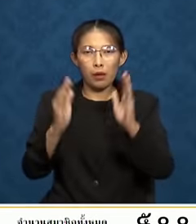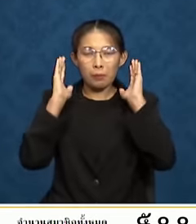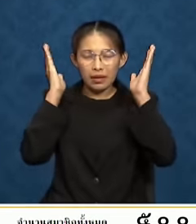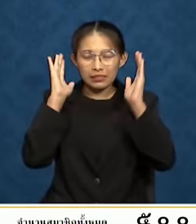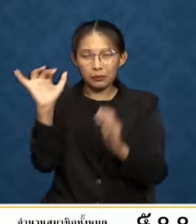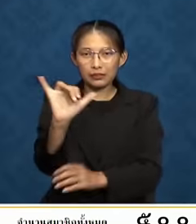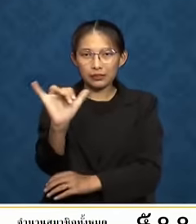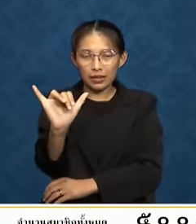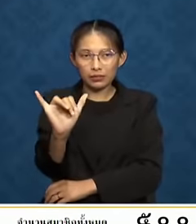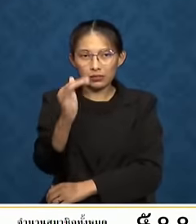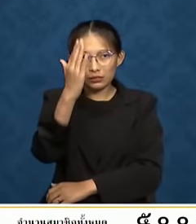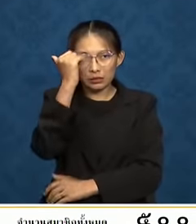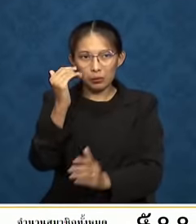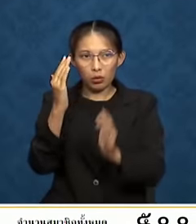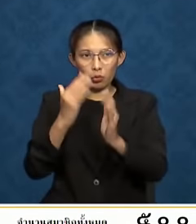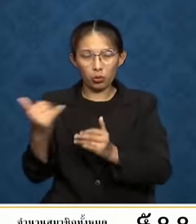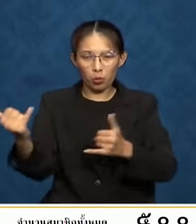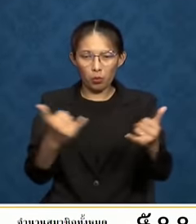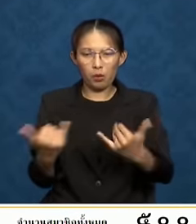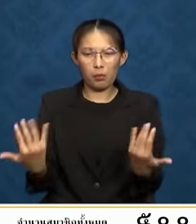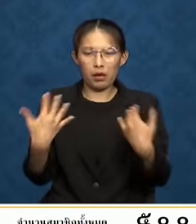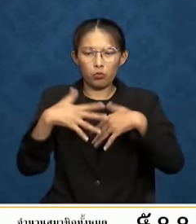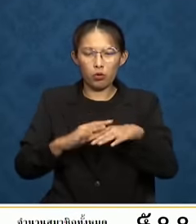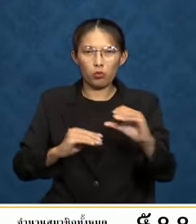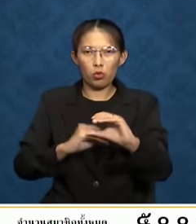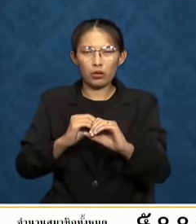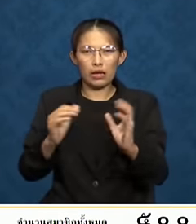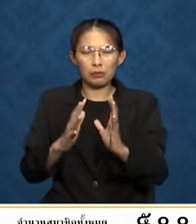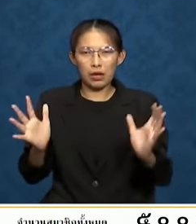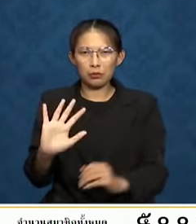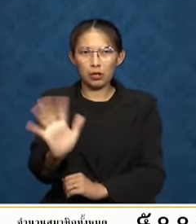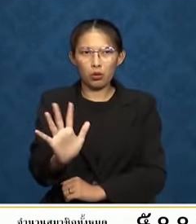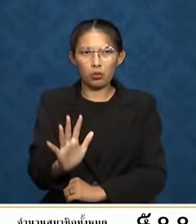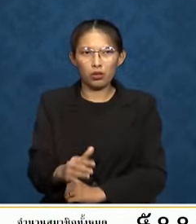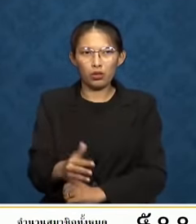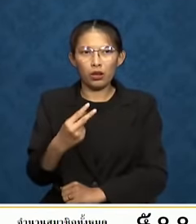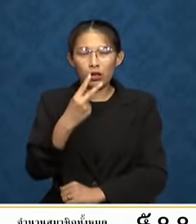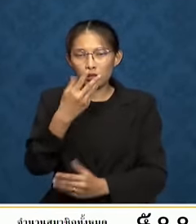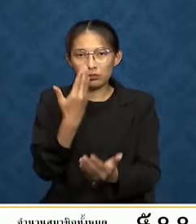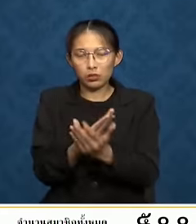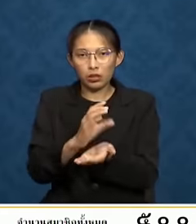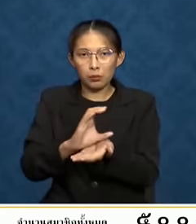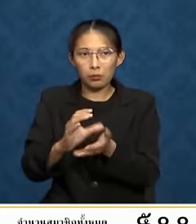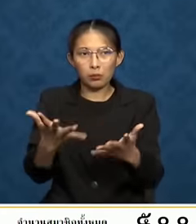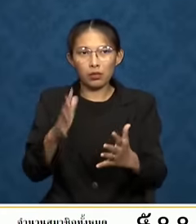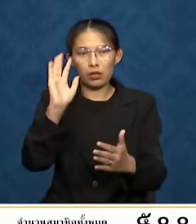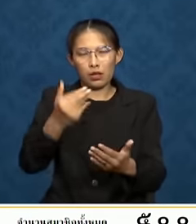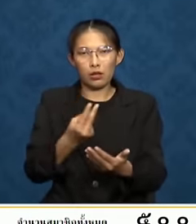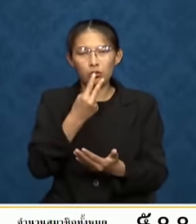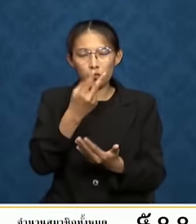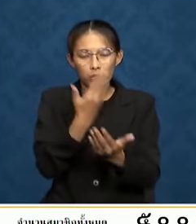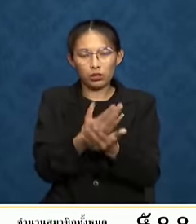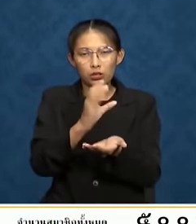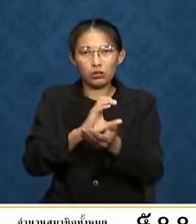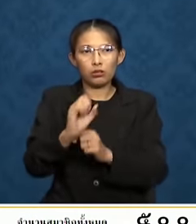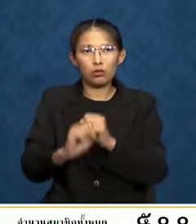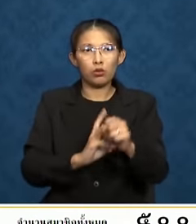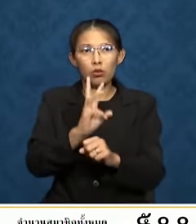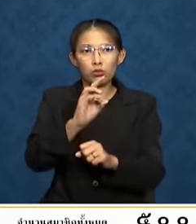มากคนจะแห่มาเข้าการเยอะแล้วท่านบอกว่าไม่เห็นงบมาดูในงบ 68ไม่เห็นเลย